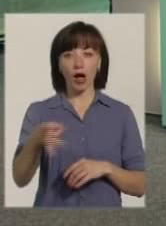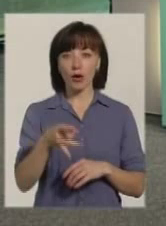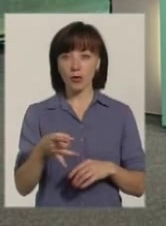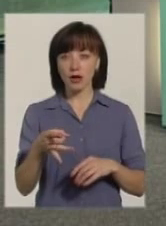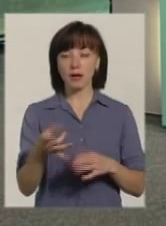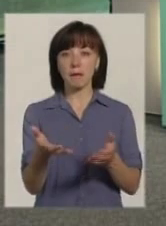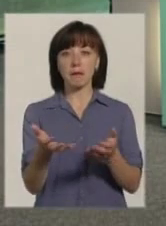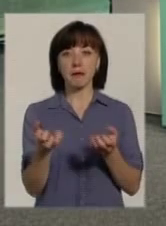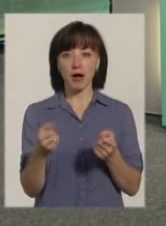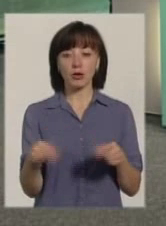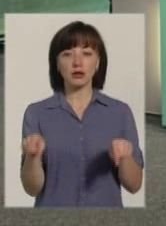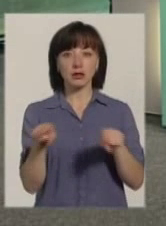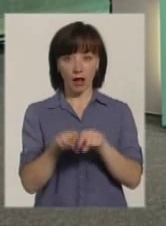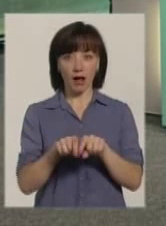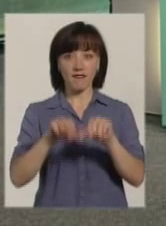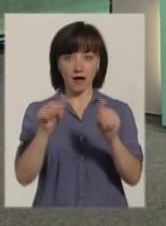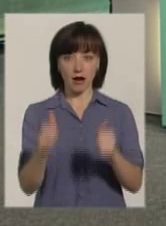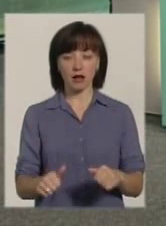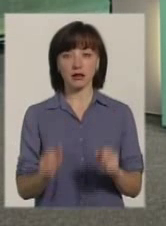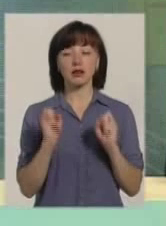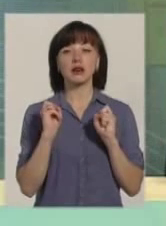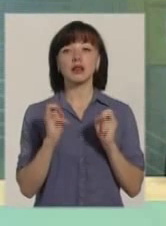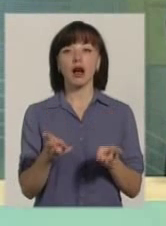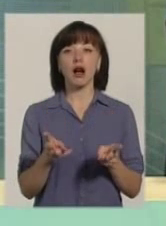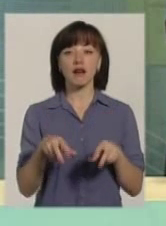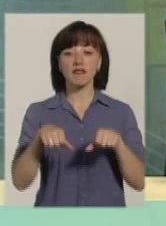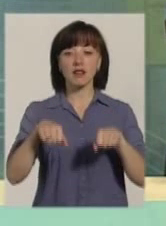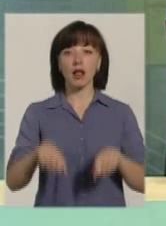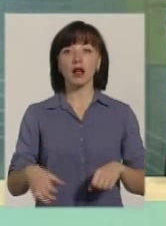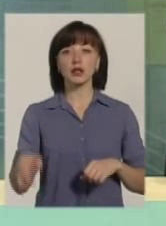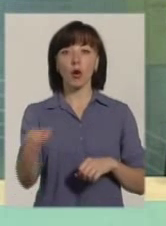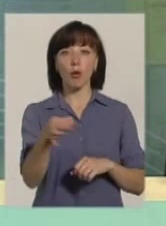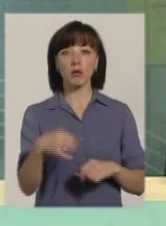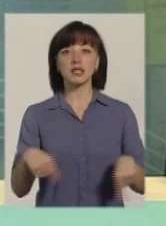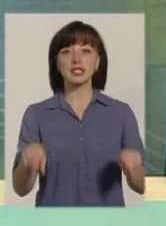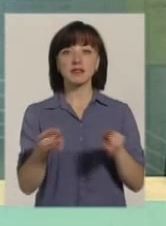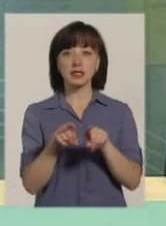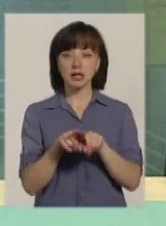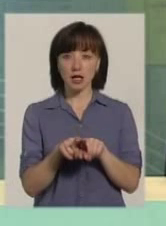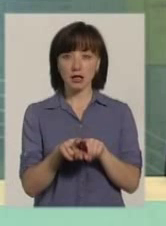такий варіант. Яким чином влада області все-таки